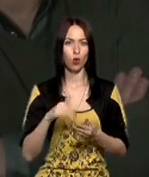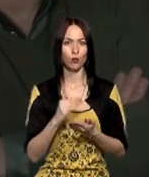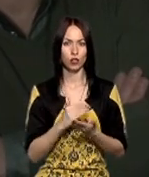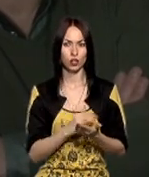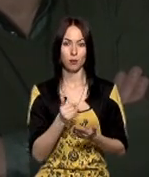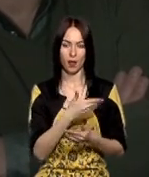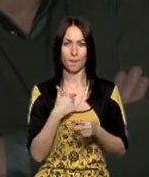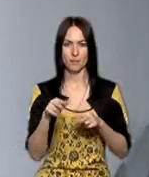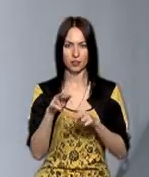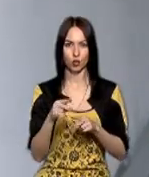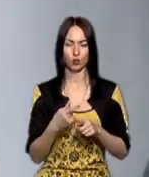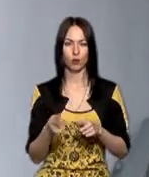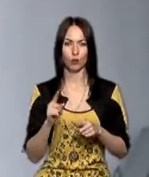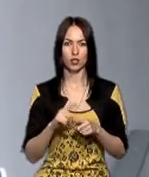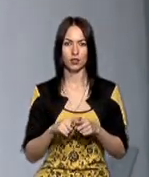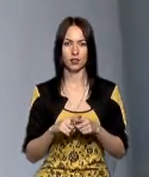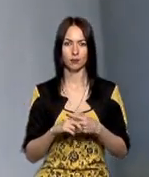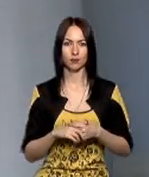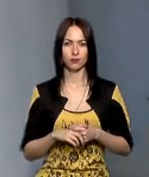І ми слідкуємо за цим.